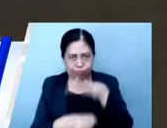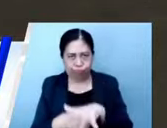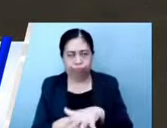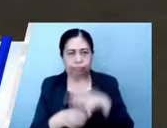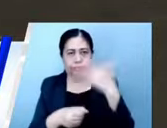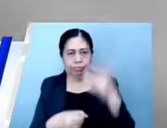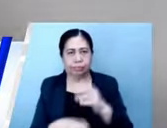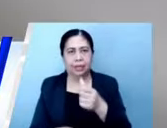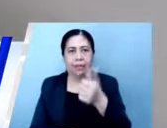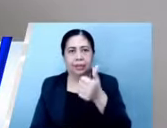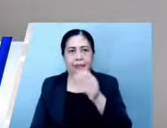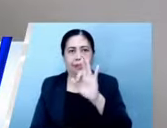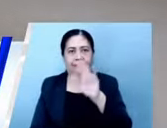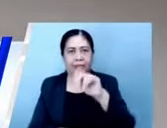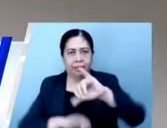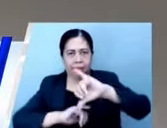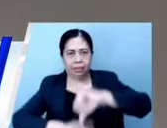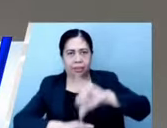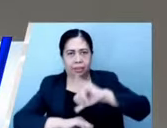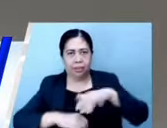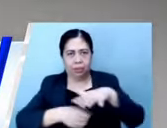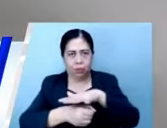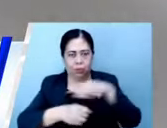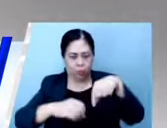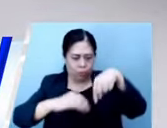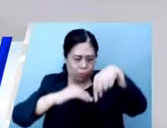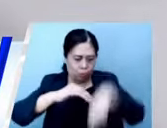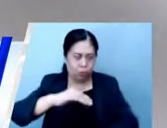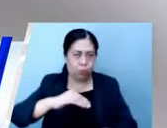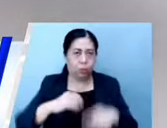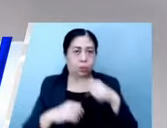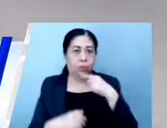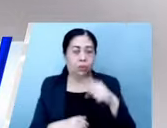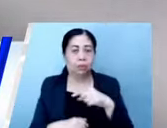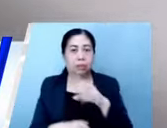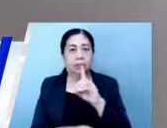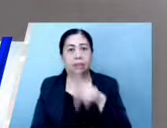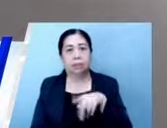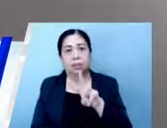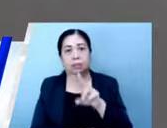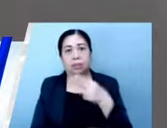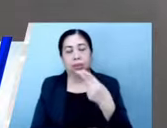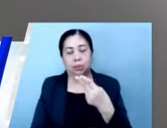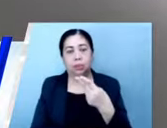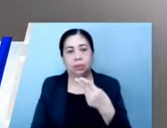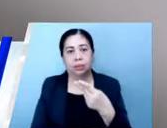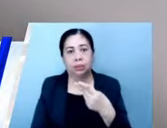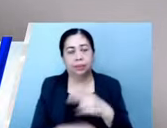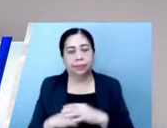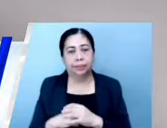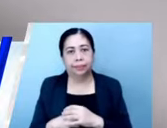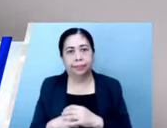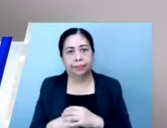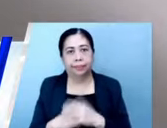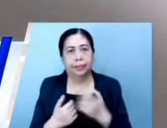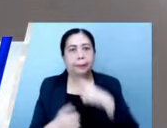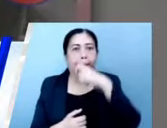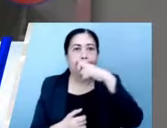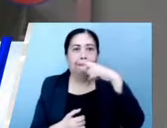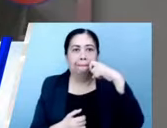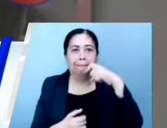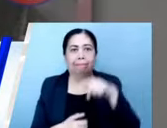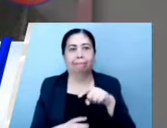lalim sa gitna ng kalsada. Ayon sa Department of Public Works and Highways o DPWH, pinapatuyo na ang semento bago latagan